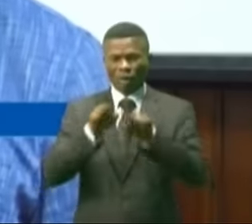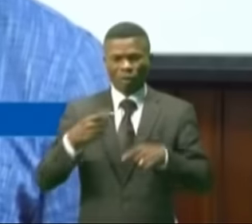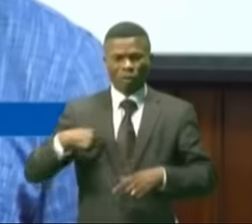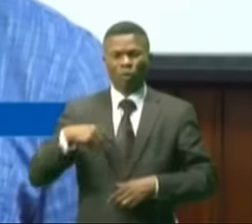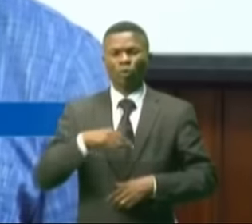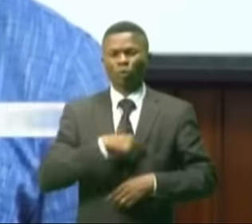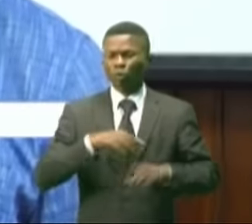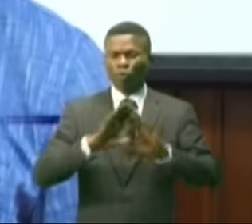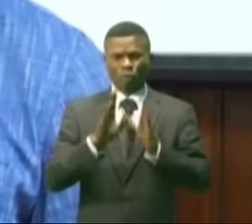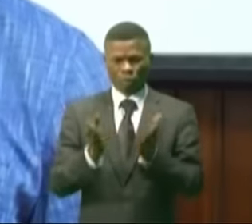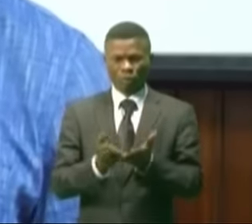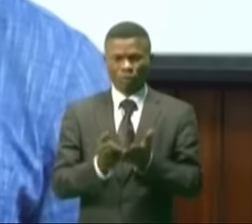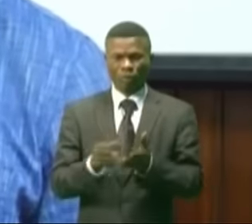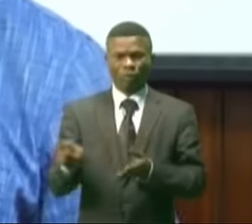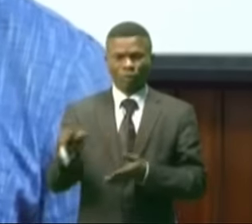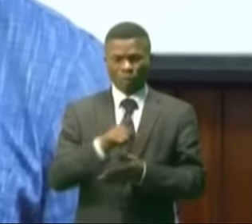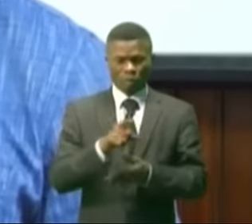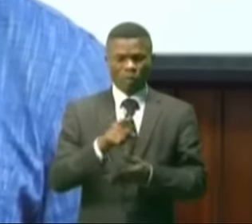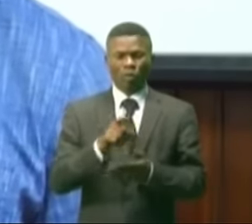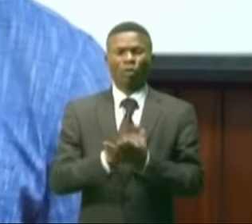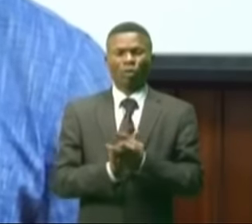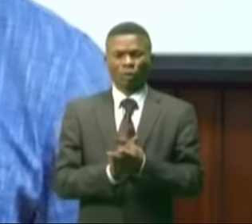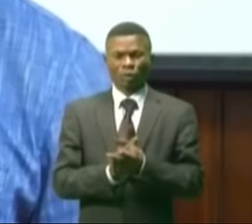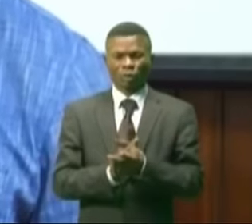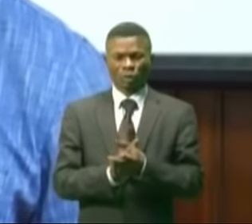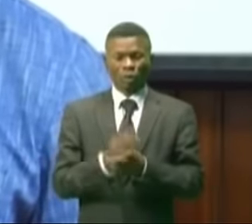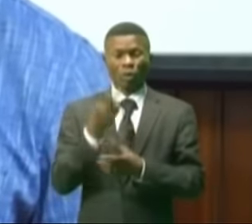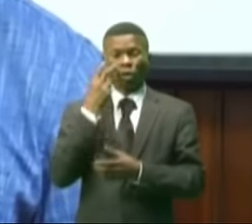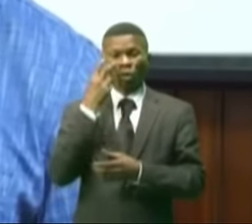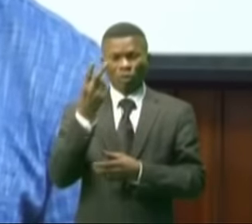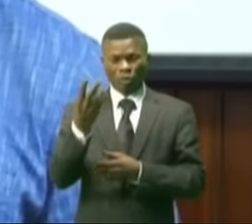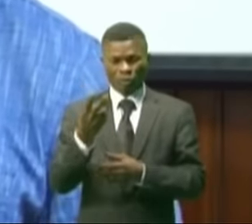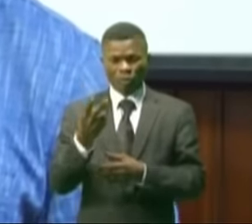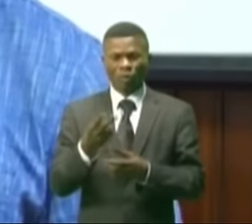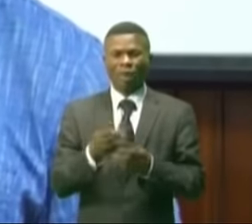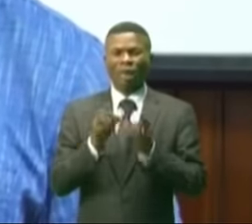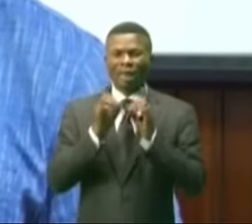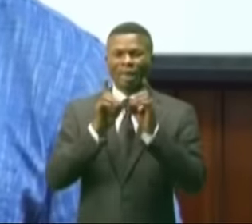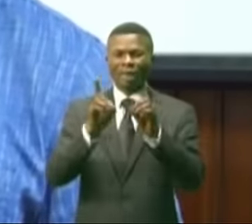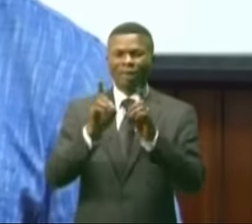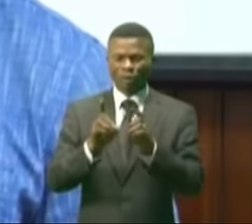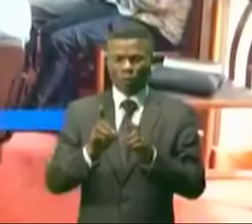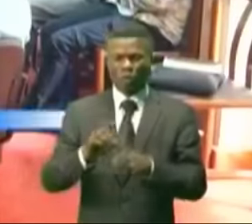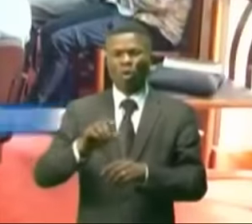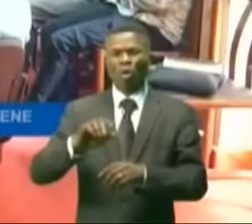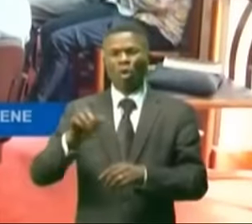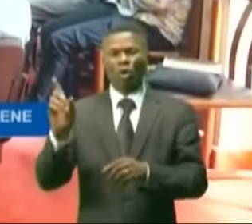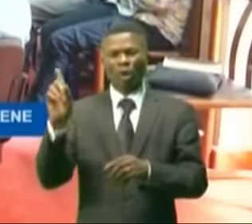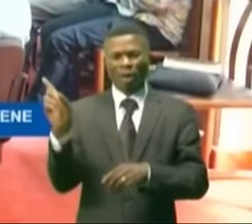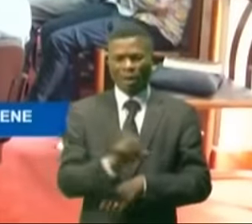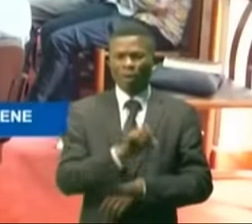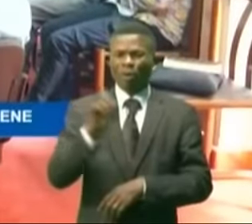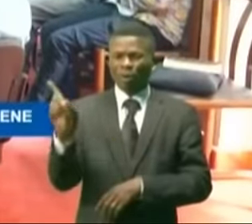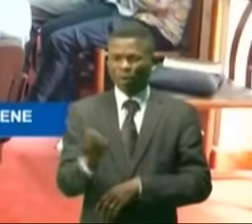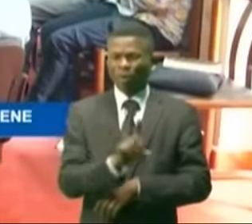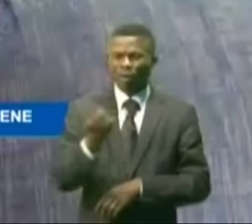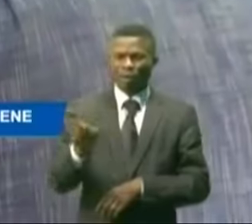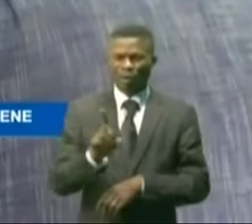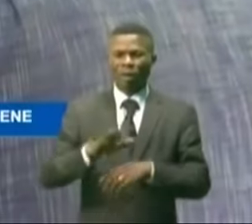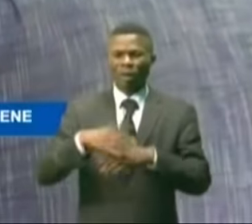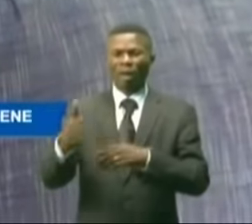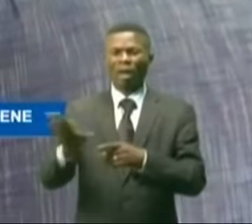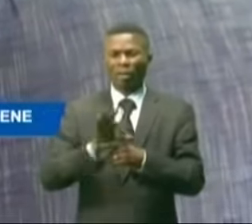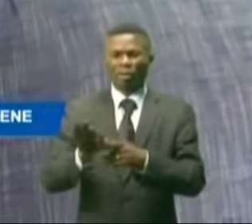que vous avez suivi les retours des uns et des autres. C'était vraiment édifiant. Après la formation,